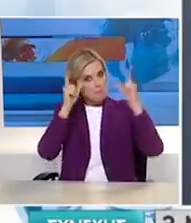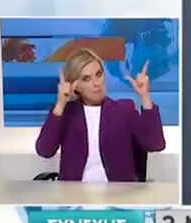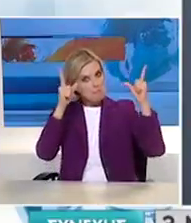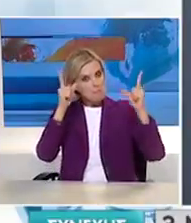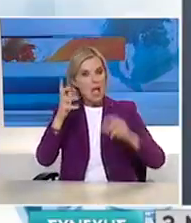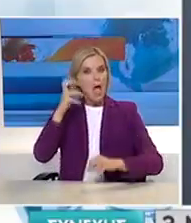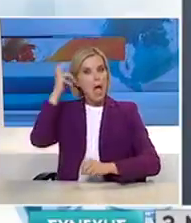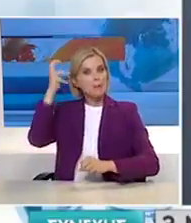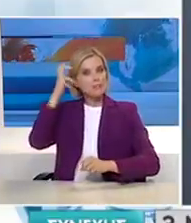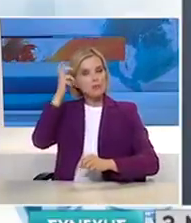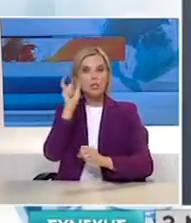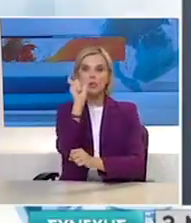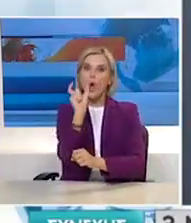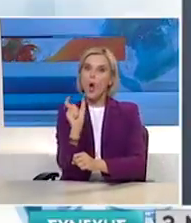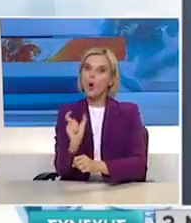επιστημοσύνη.